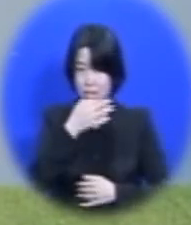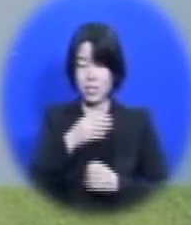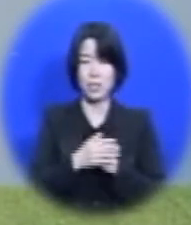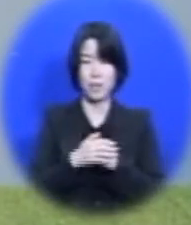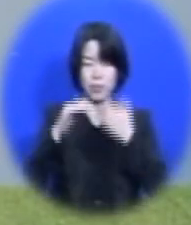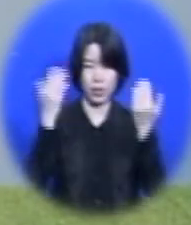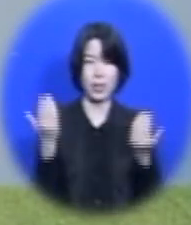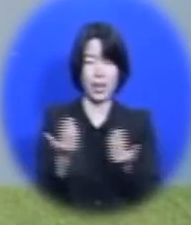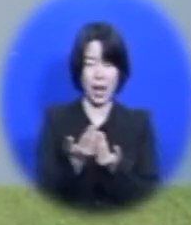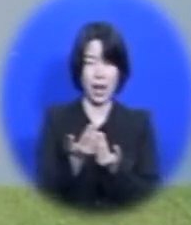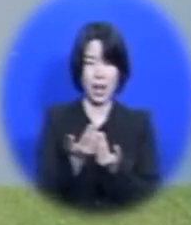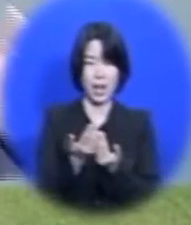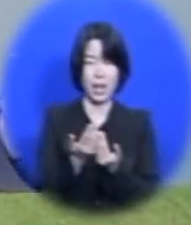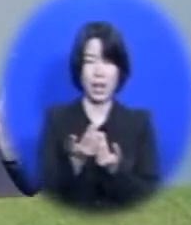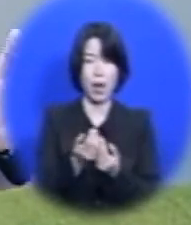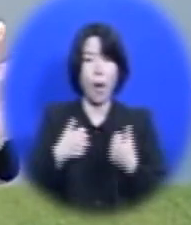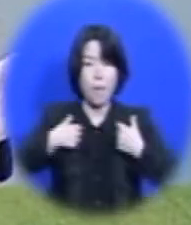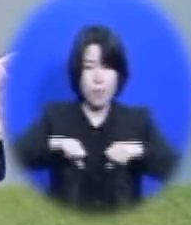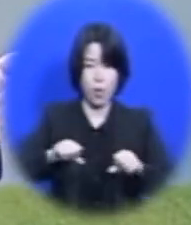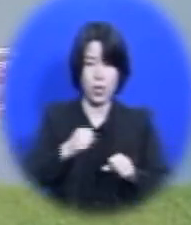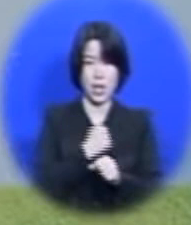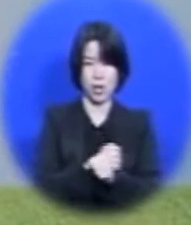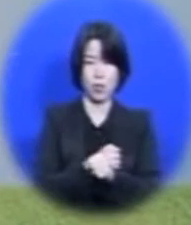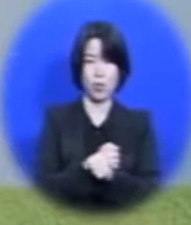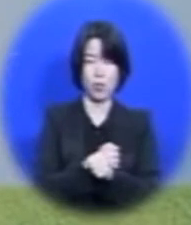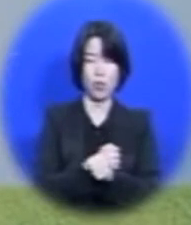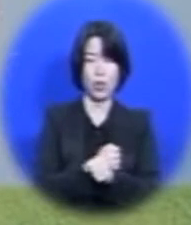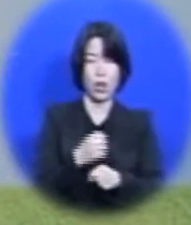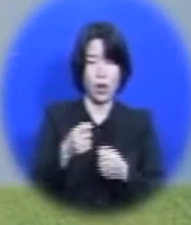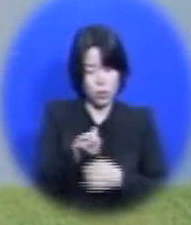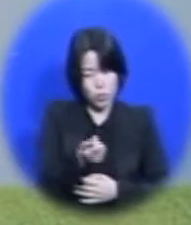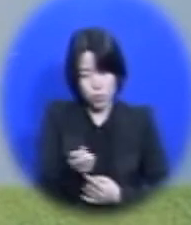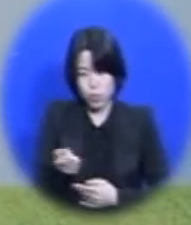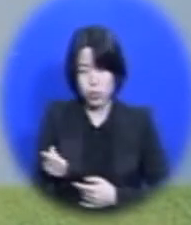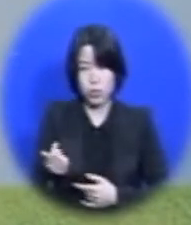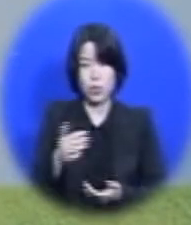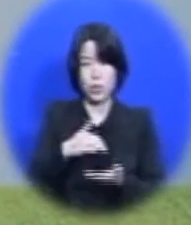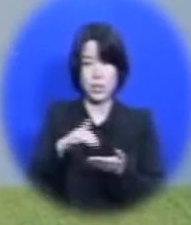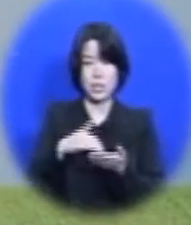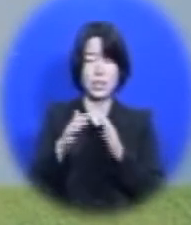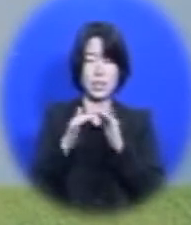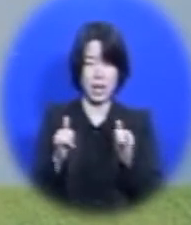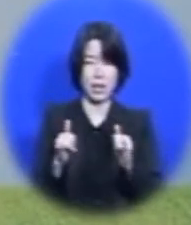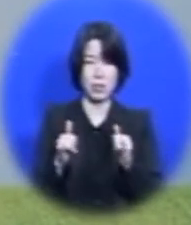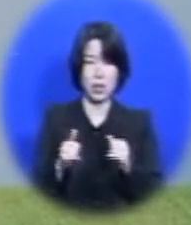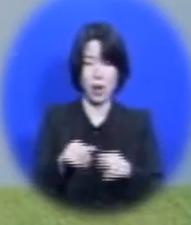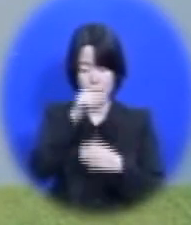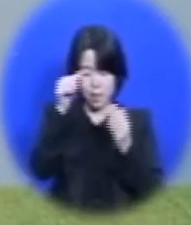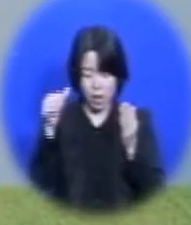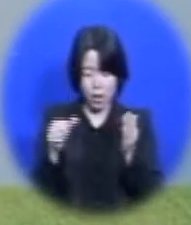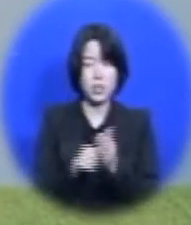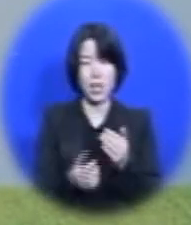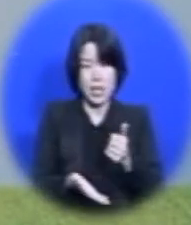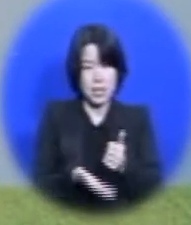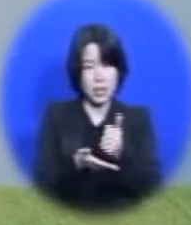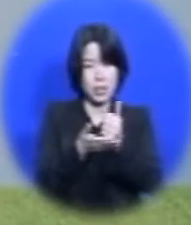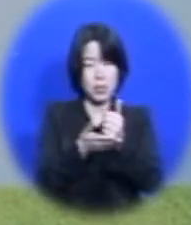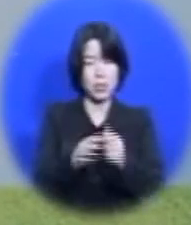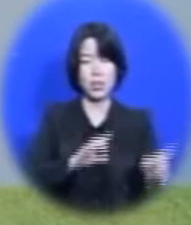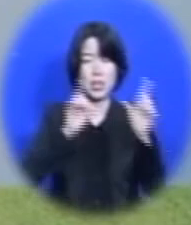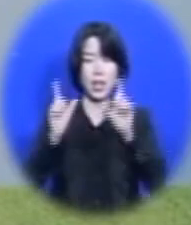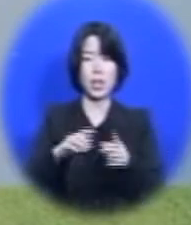야망을 다 포기하고 아주 소수의 인원들을 평생 섬기면서 살아야 되는